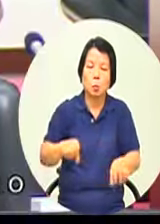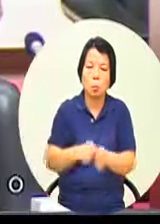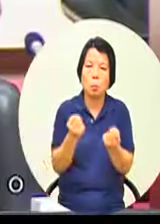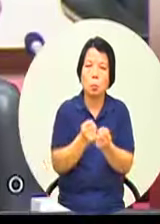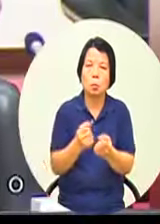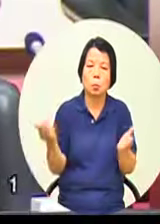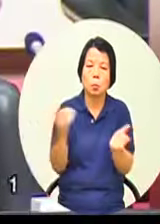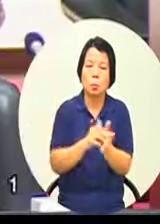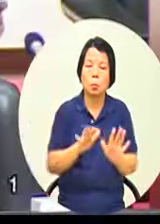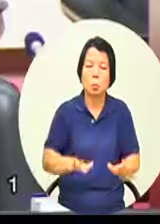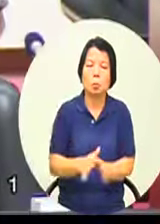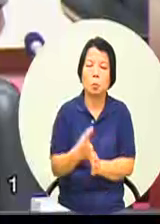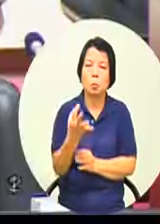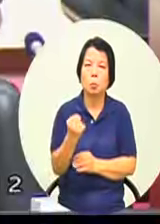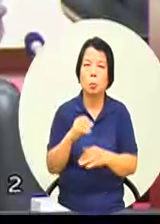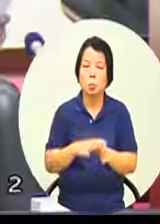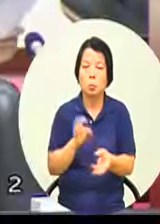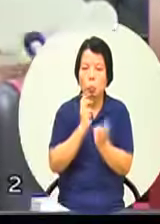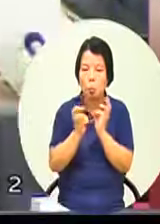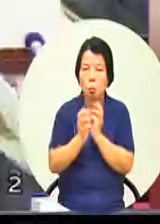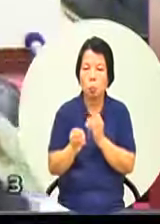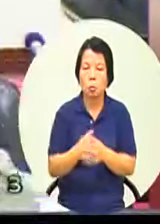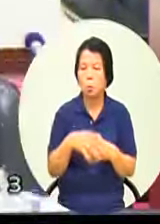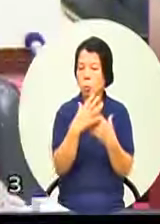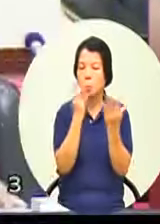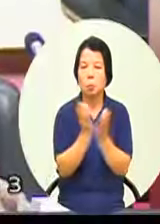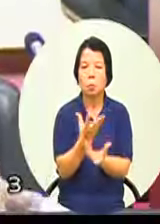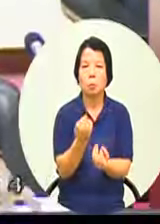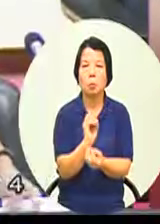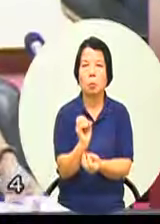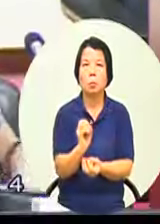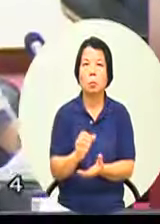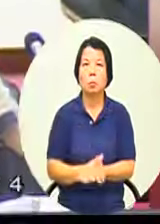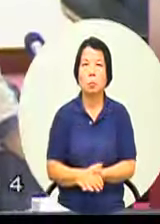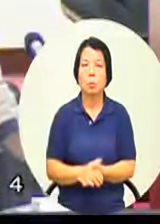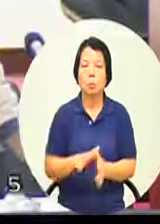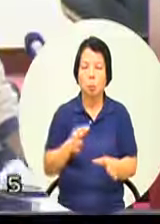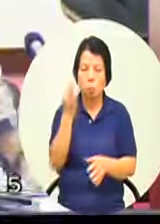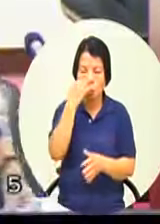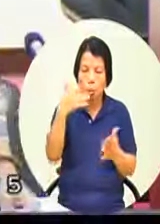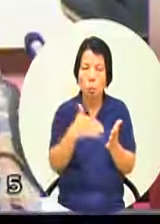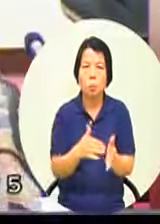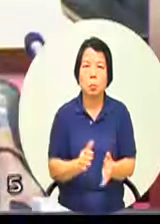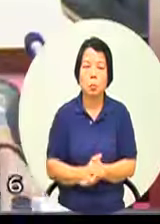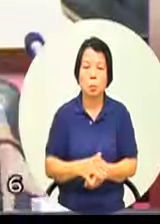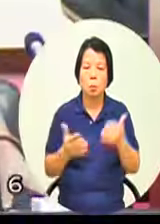少明细通通没有哈。我们看到的